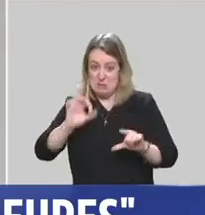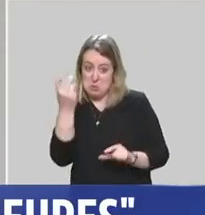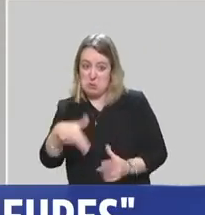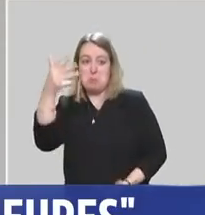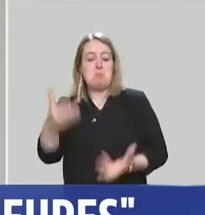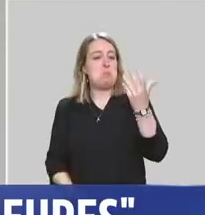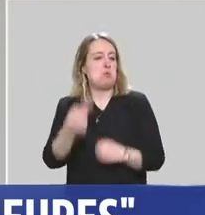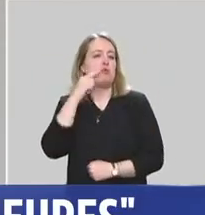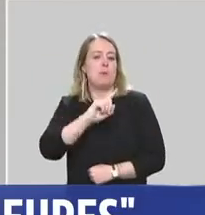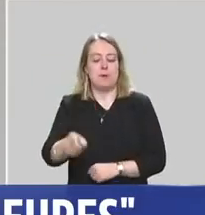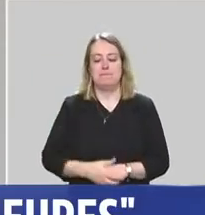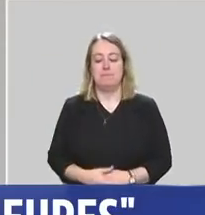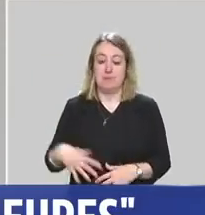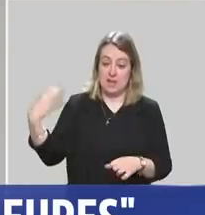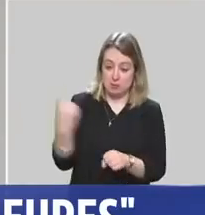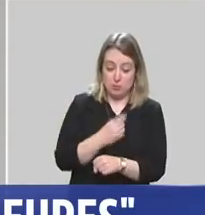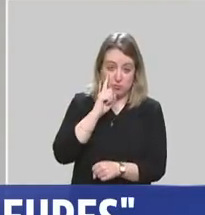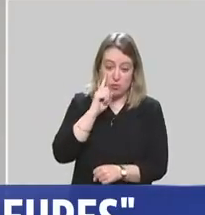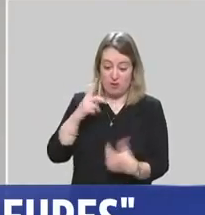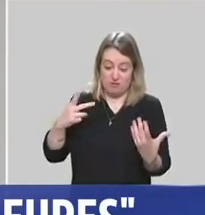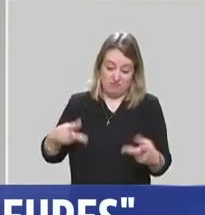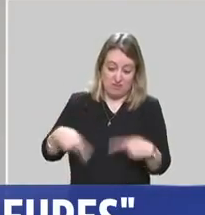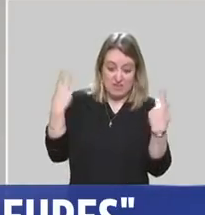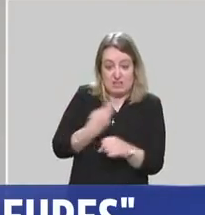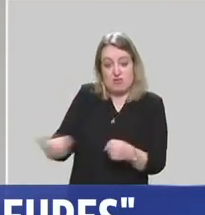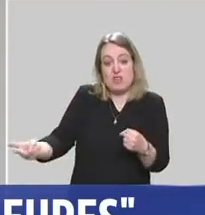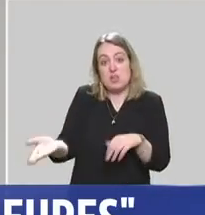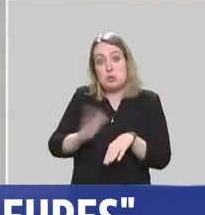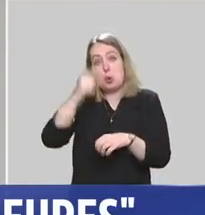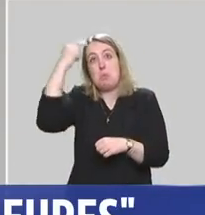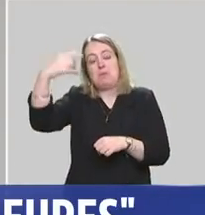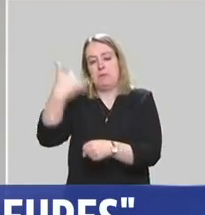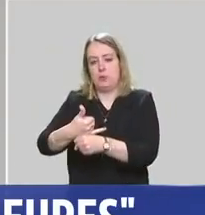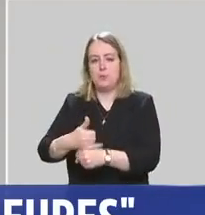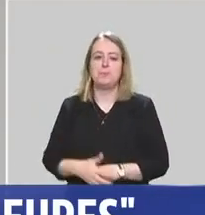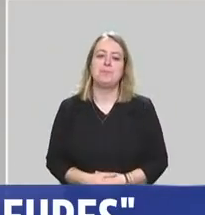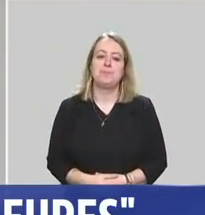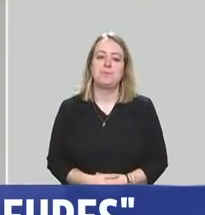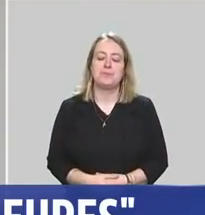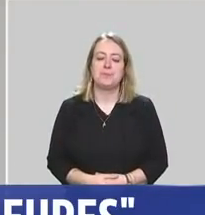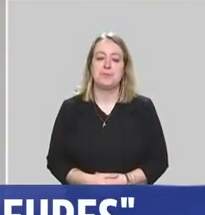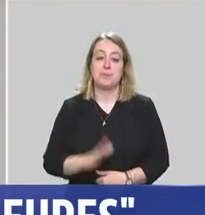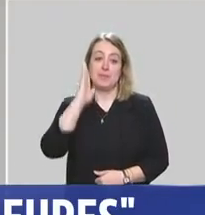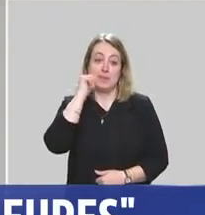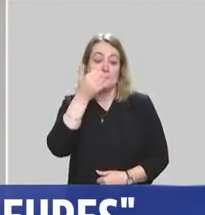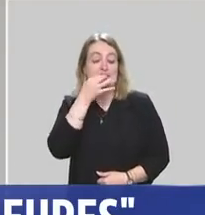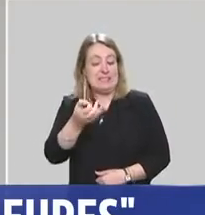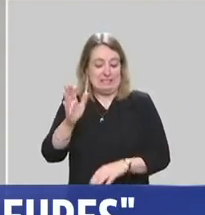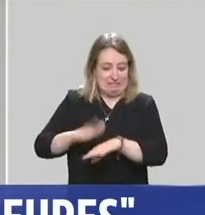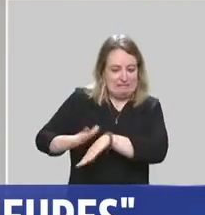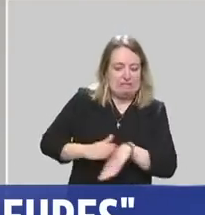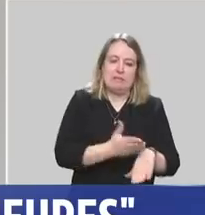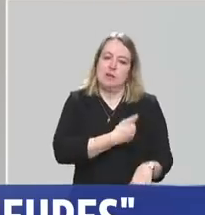de mettre sa vie en danger pour une idée fausse. De manière générale, et c'est pour cela que je vous parle de responsabilité, je sais aussi que les